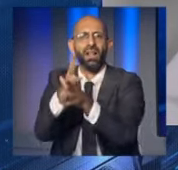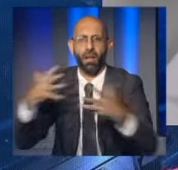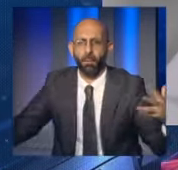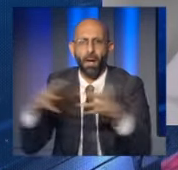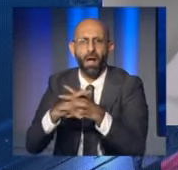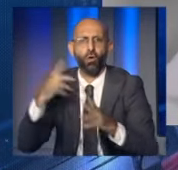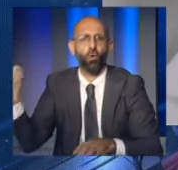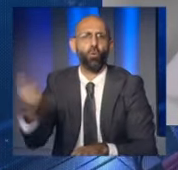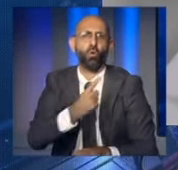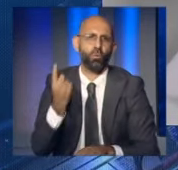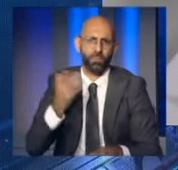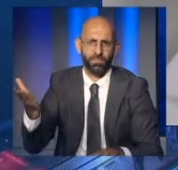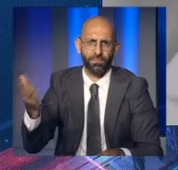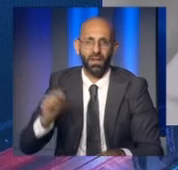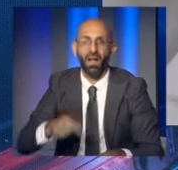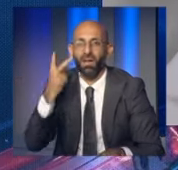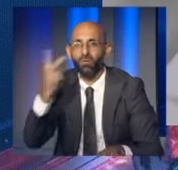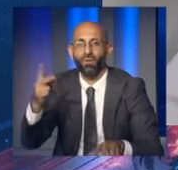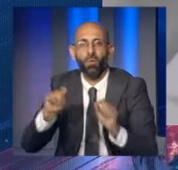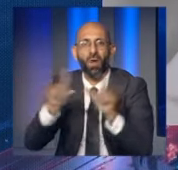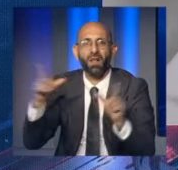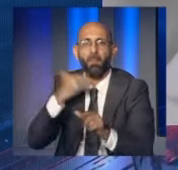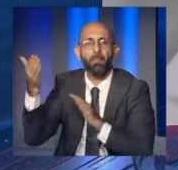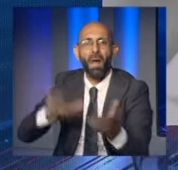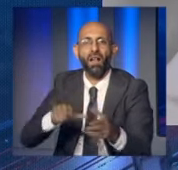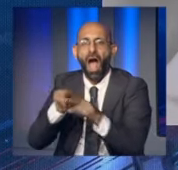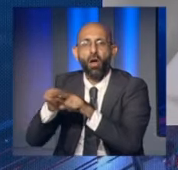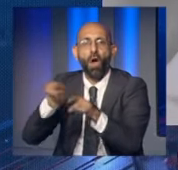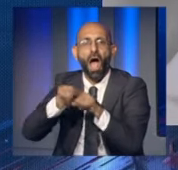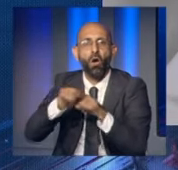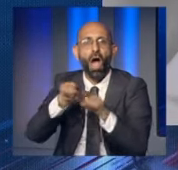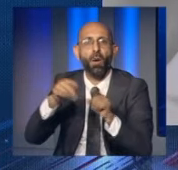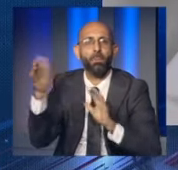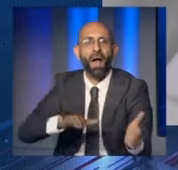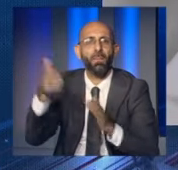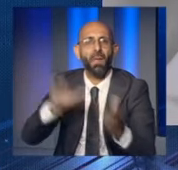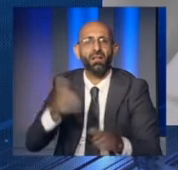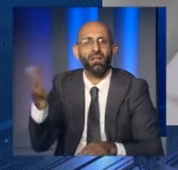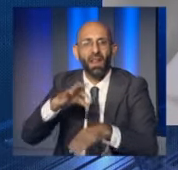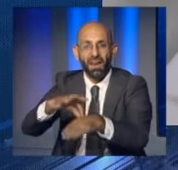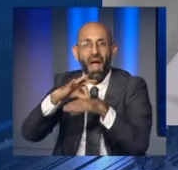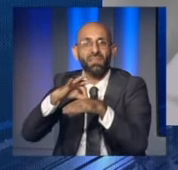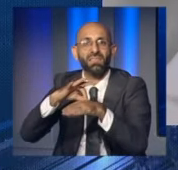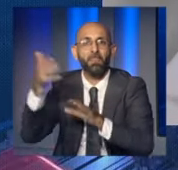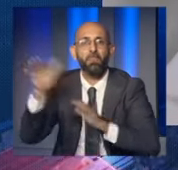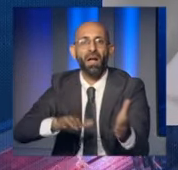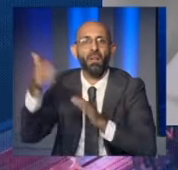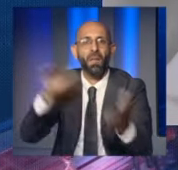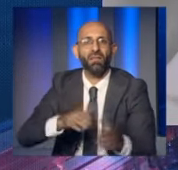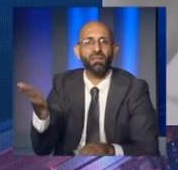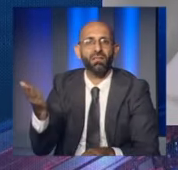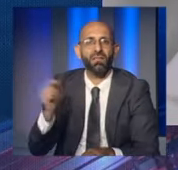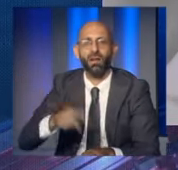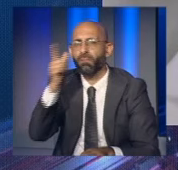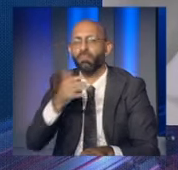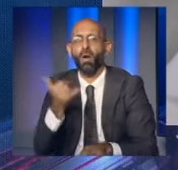على المحبة والكرامة والحرية على رغم الاختلاف. وختم: قتل قايين أخاه بسبب الحسد والبغض، وما